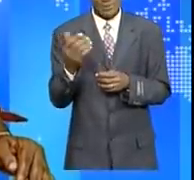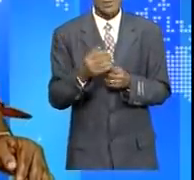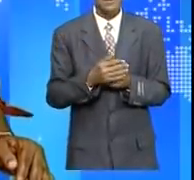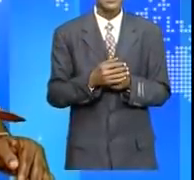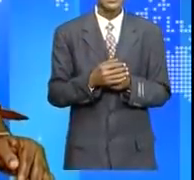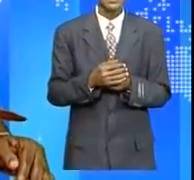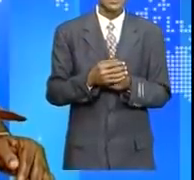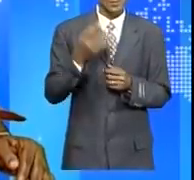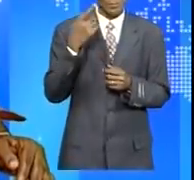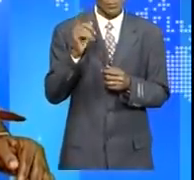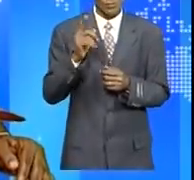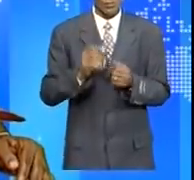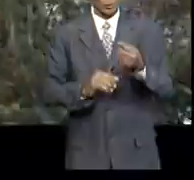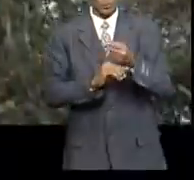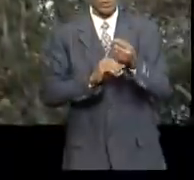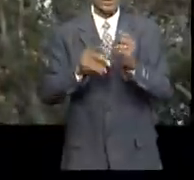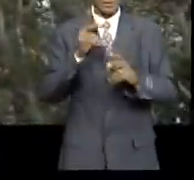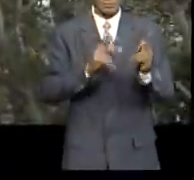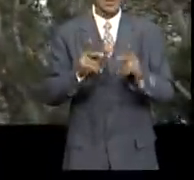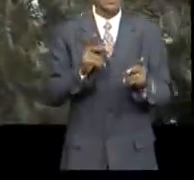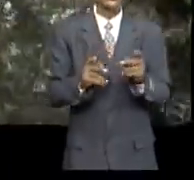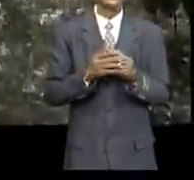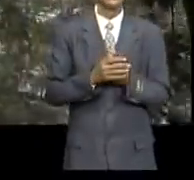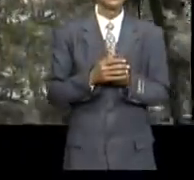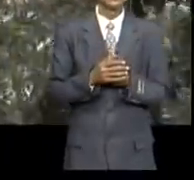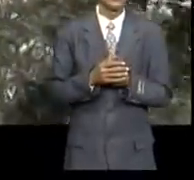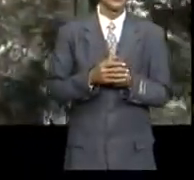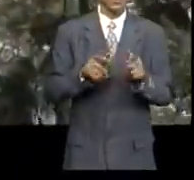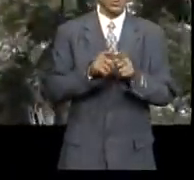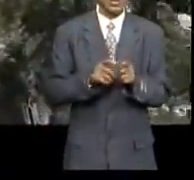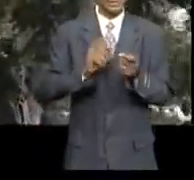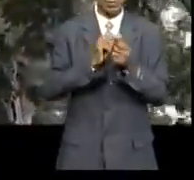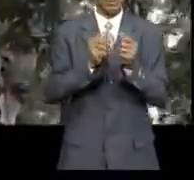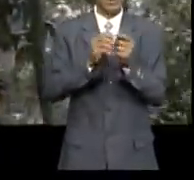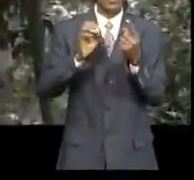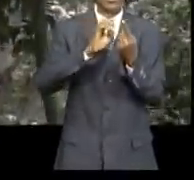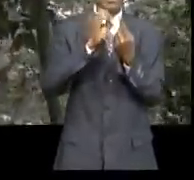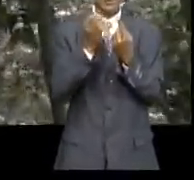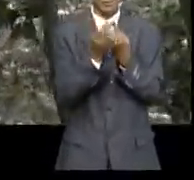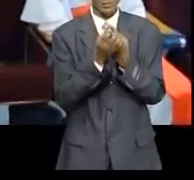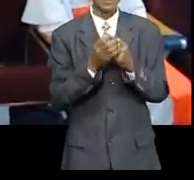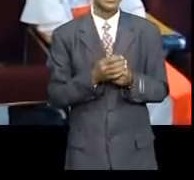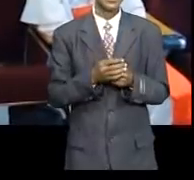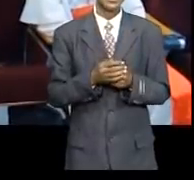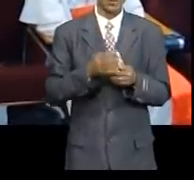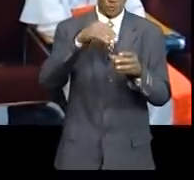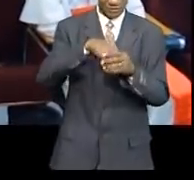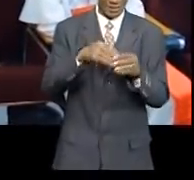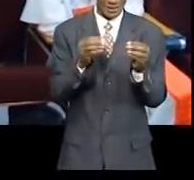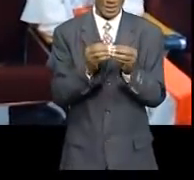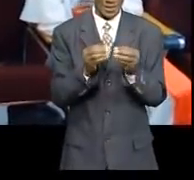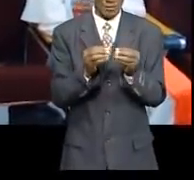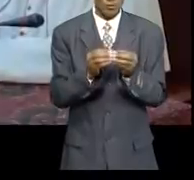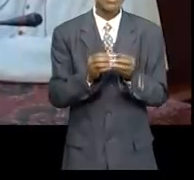avec Serge Merlin Mata. La protection de l'environnement est essentielle. La tenue de cette rencontre réactualise ainsi